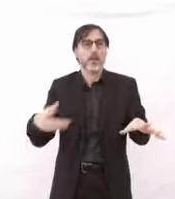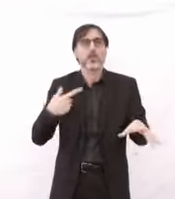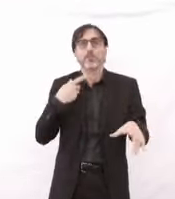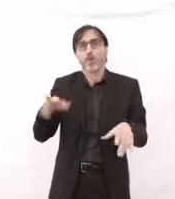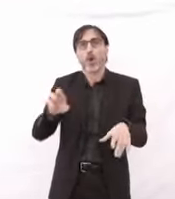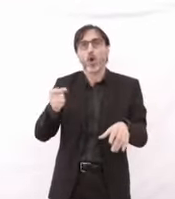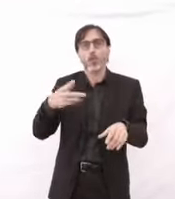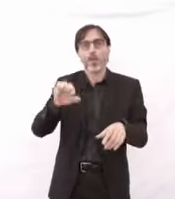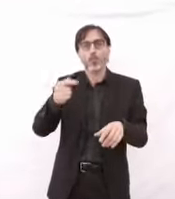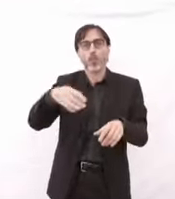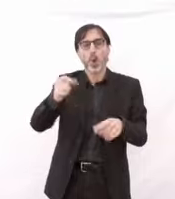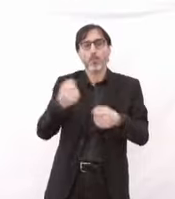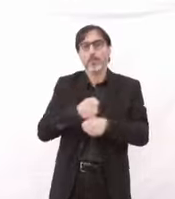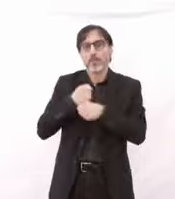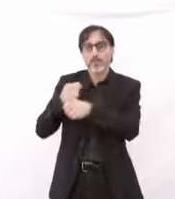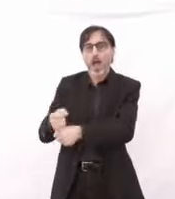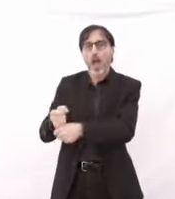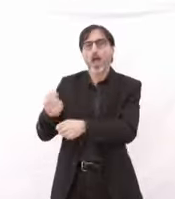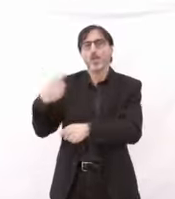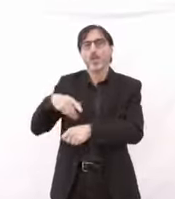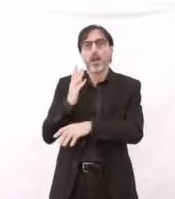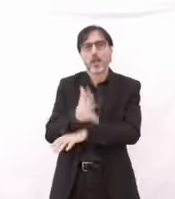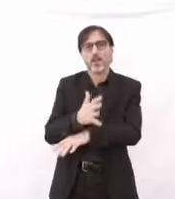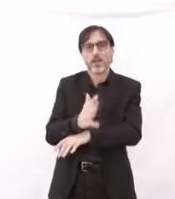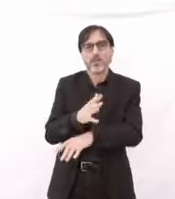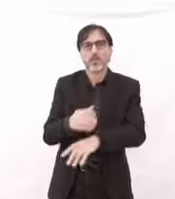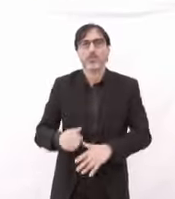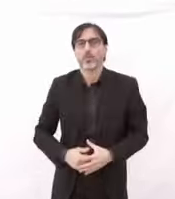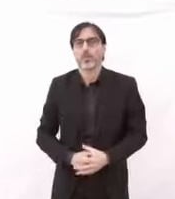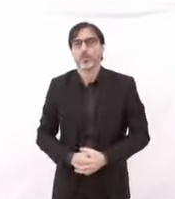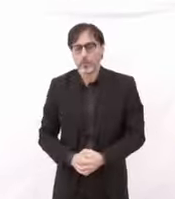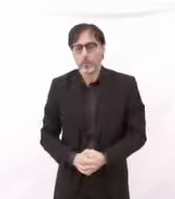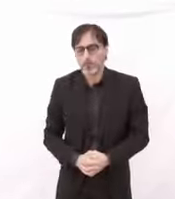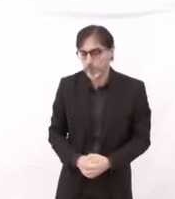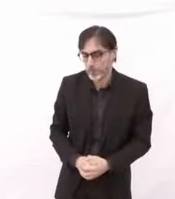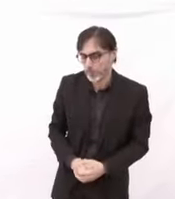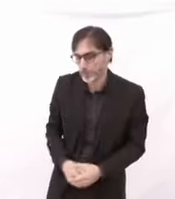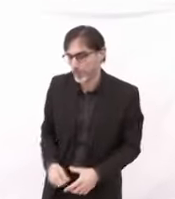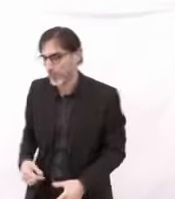a Roberto Montà per un intervento.